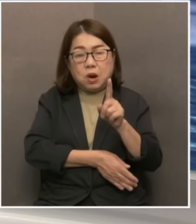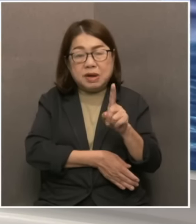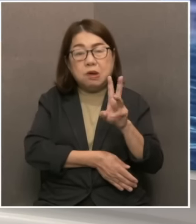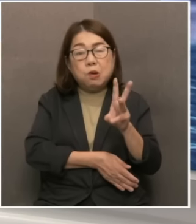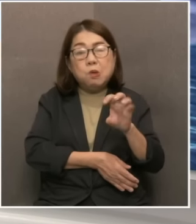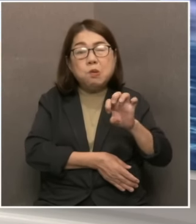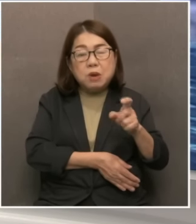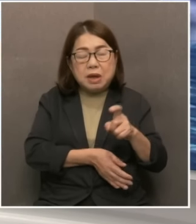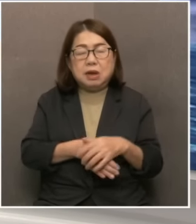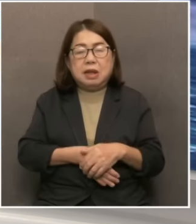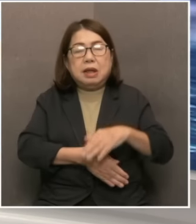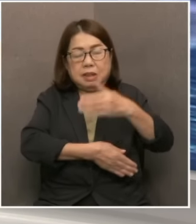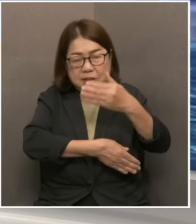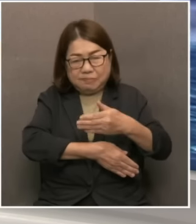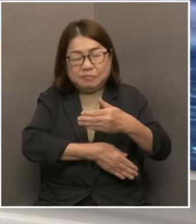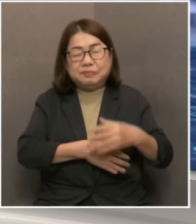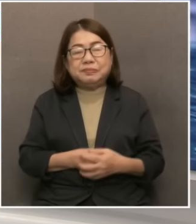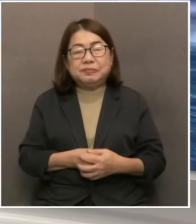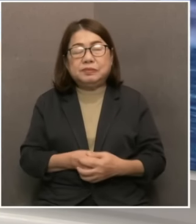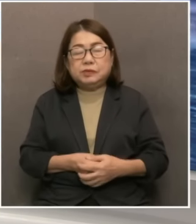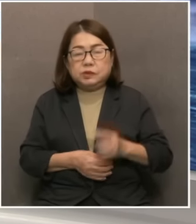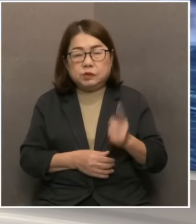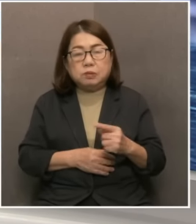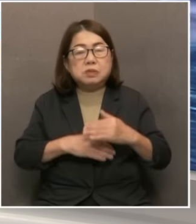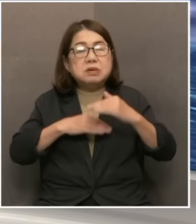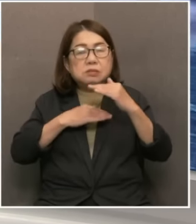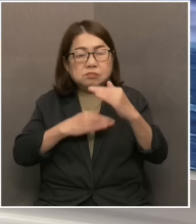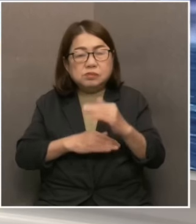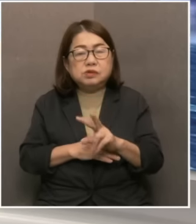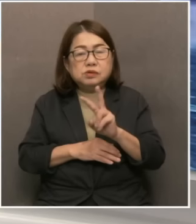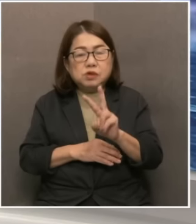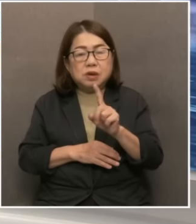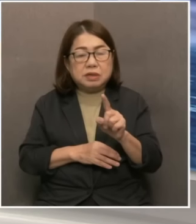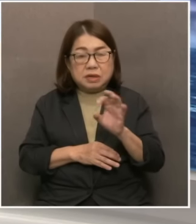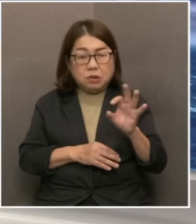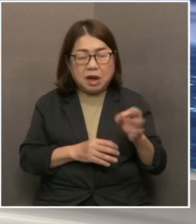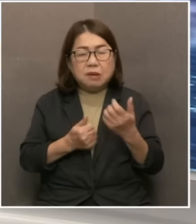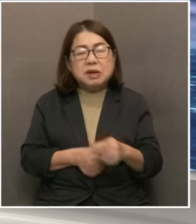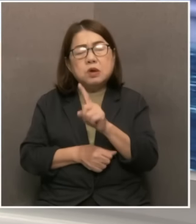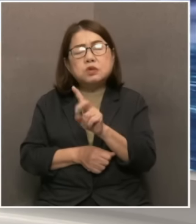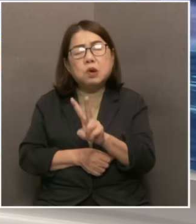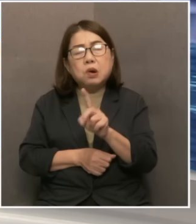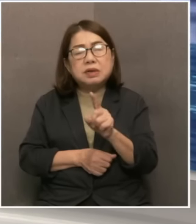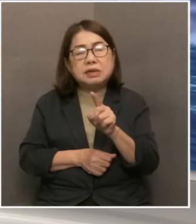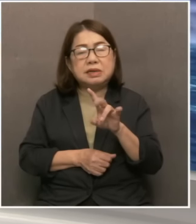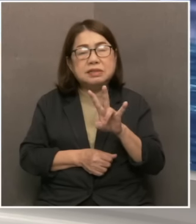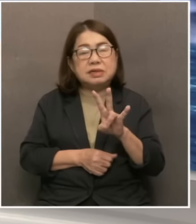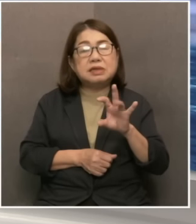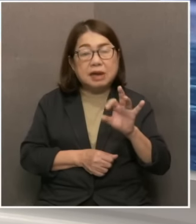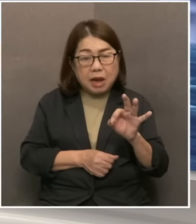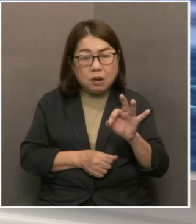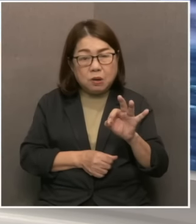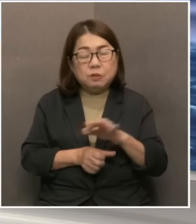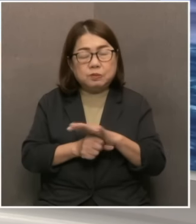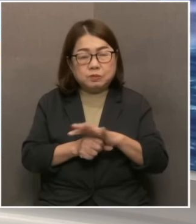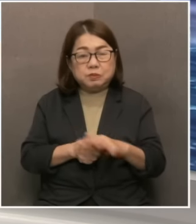ต่ำกว่าจุดที่ควบคุมนะคะคือไม่ให้เกิน 2199ตอนนี้อยู่ที่แค่ 2179ลูกบาเมตต่อวินาทีเท่านั้นระดับ